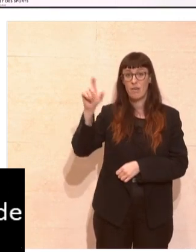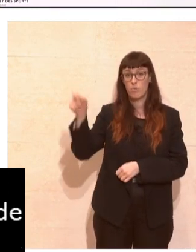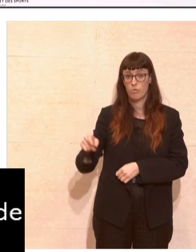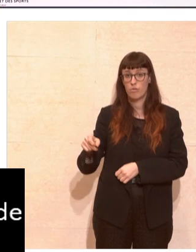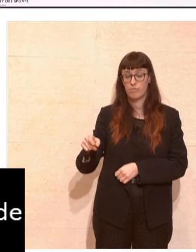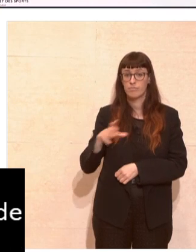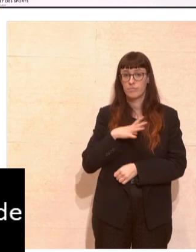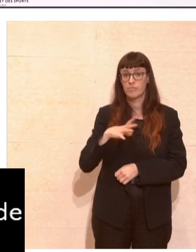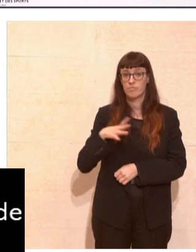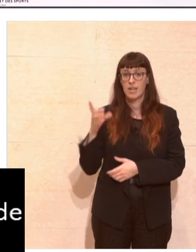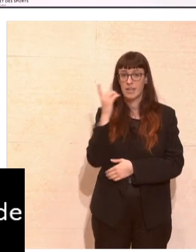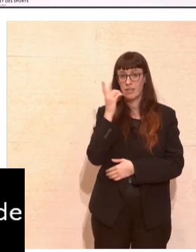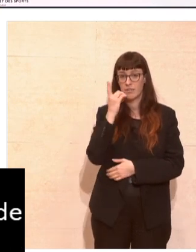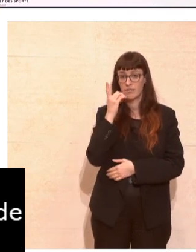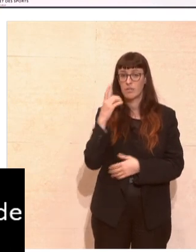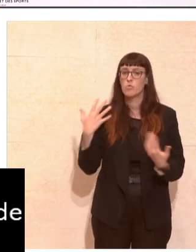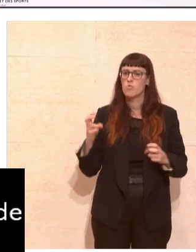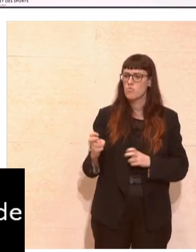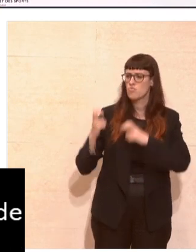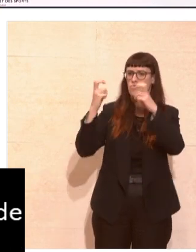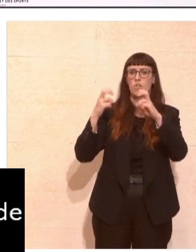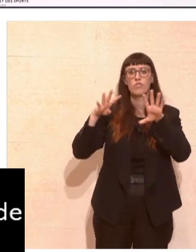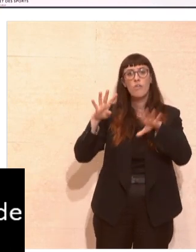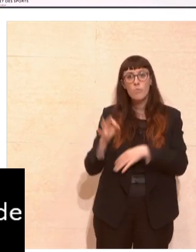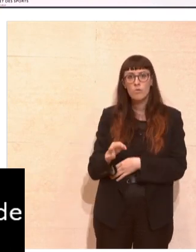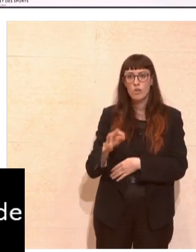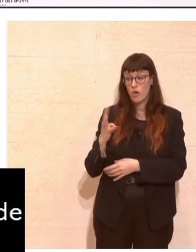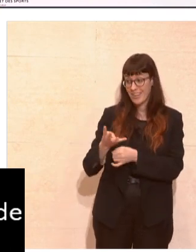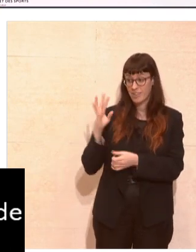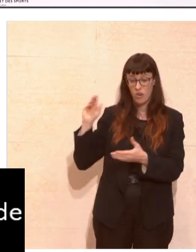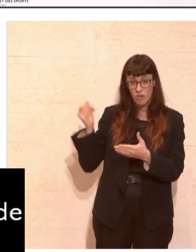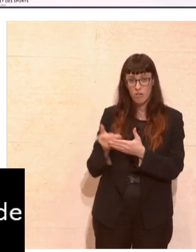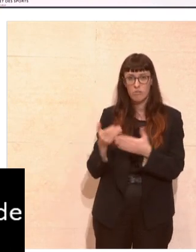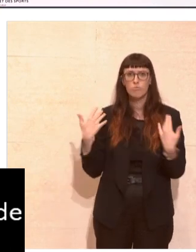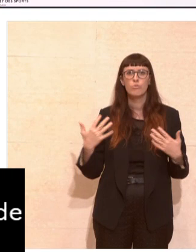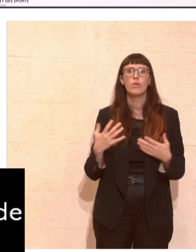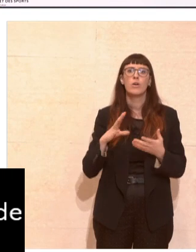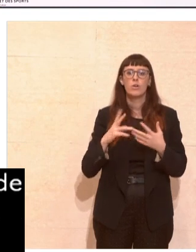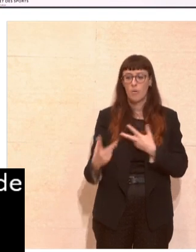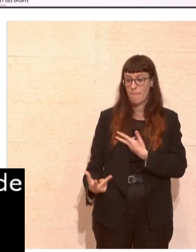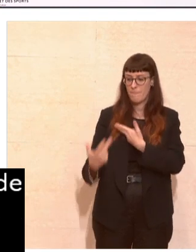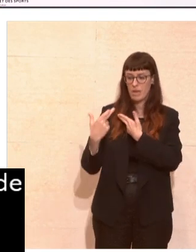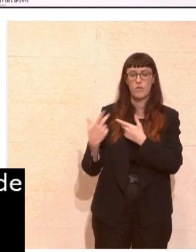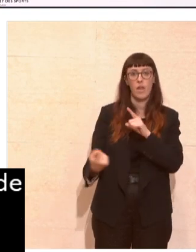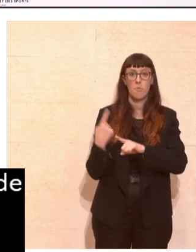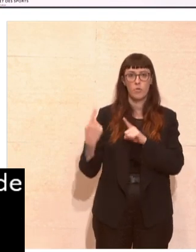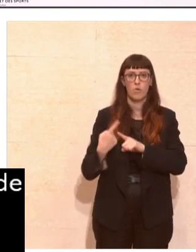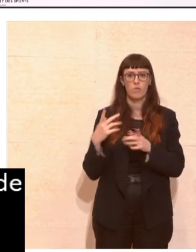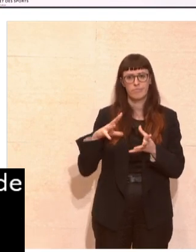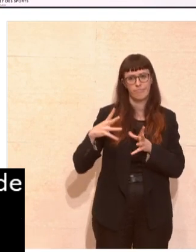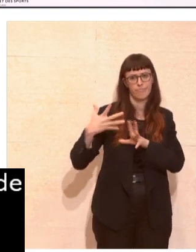C'est 9% de plus qu'en 4 ans. Donc vous voyez, l'évolution, on est vraiment dans une période de transition. C'est pour ça qu'il faut absolument des données pour comprendre ce